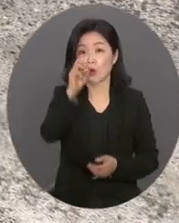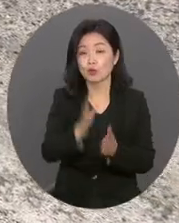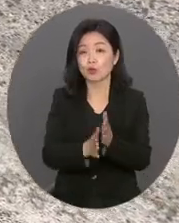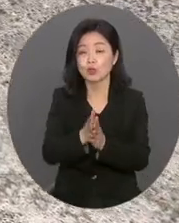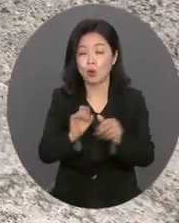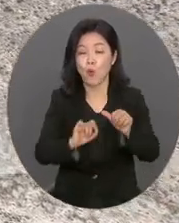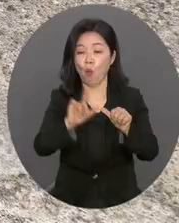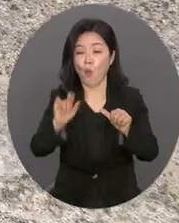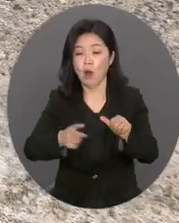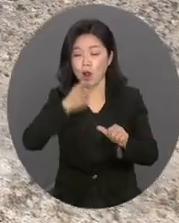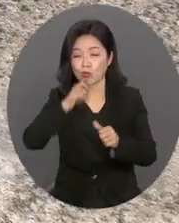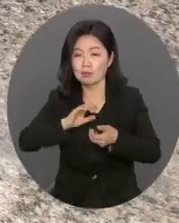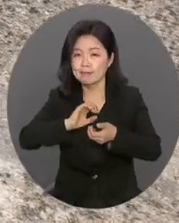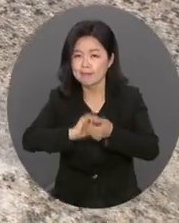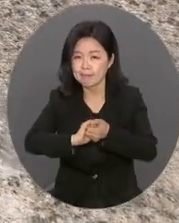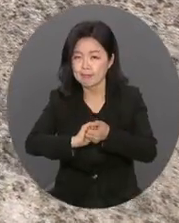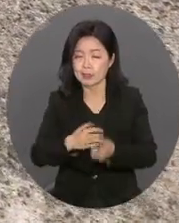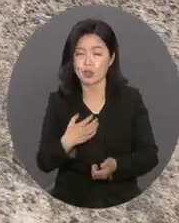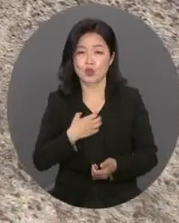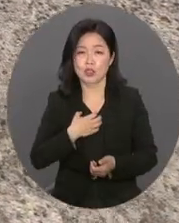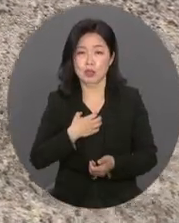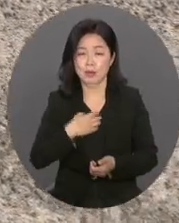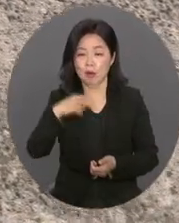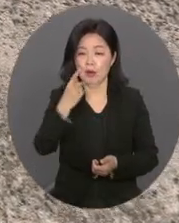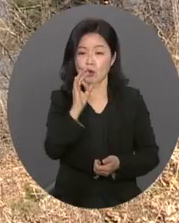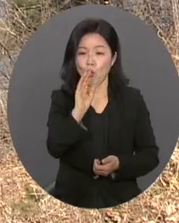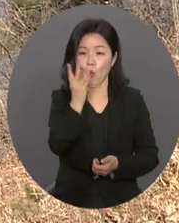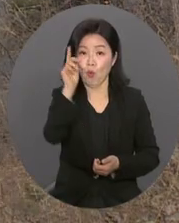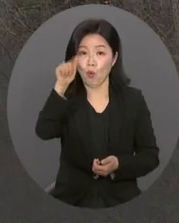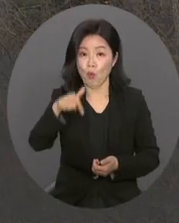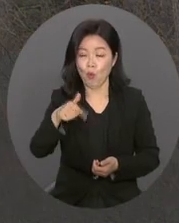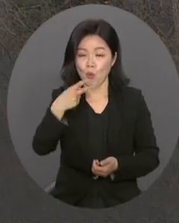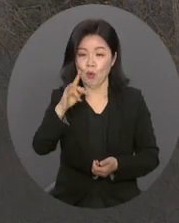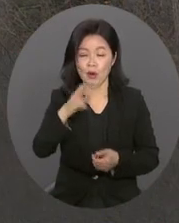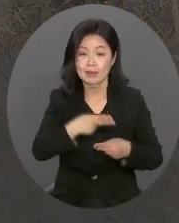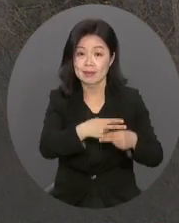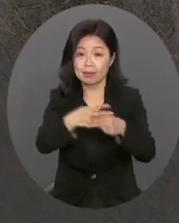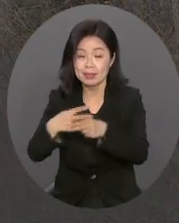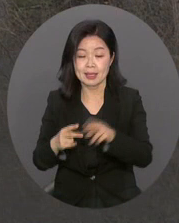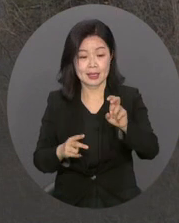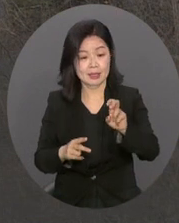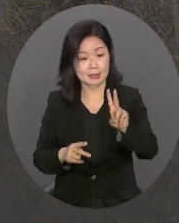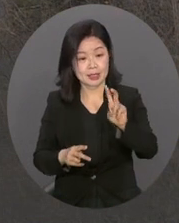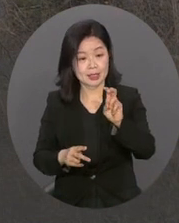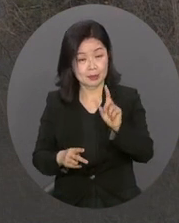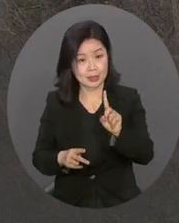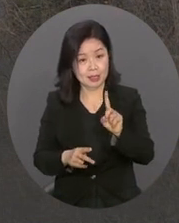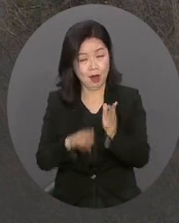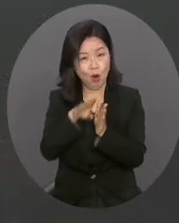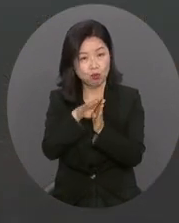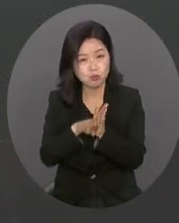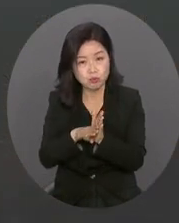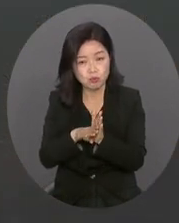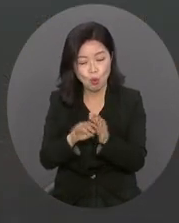광주시는 5월 제한 급수 위기에 놓였습니다. 식수원인 동복댐 저수율이 22%에서 21%로 떨어지는 등 오는